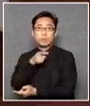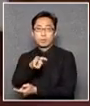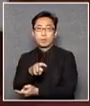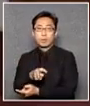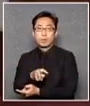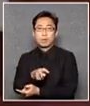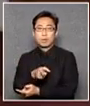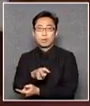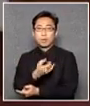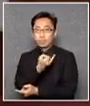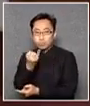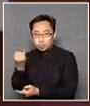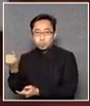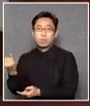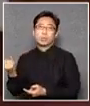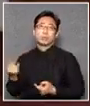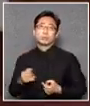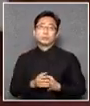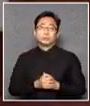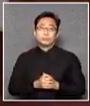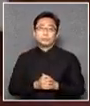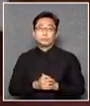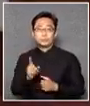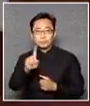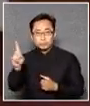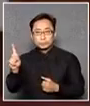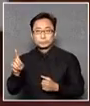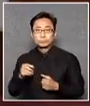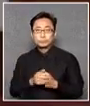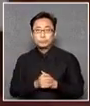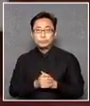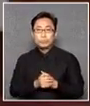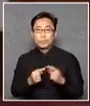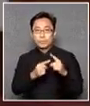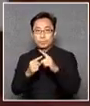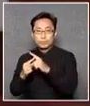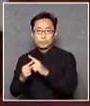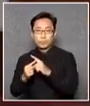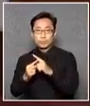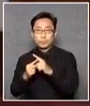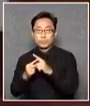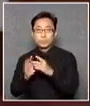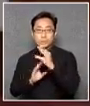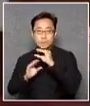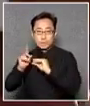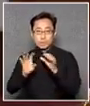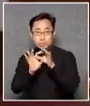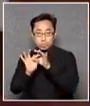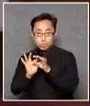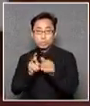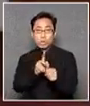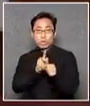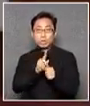交你就有幾交，係咪？例如民建聯嘅主席譚耀宗，竟然引用利物